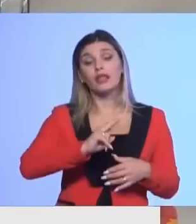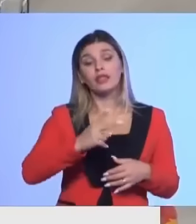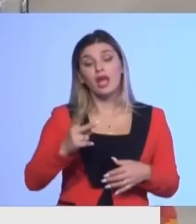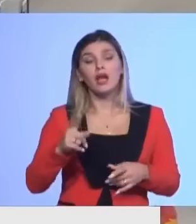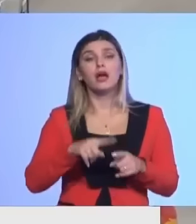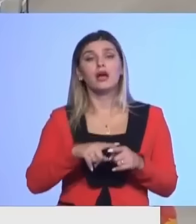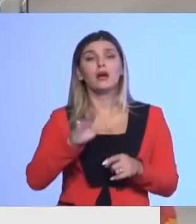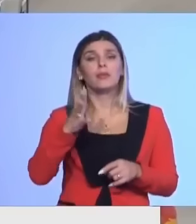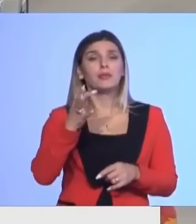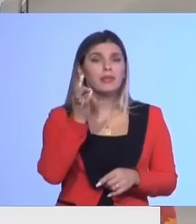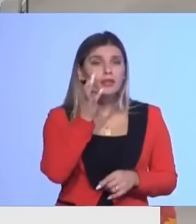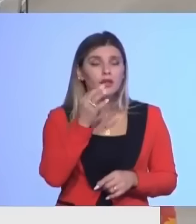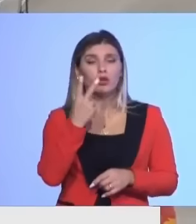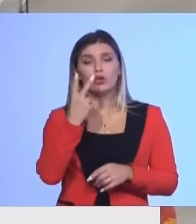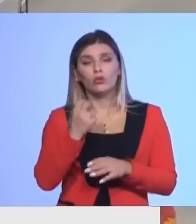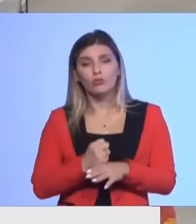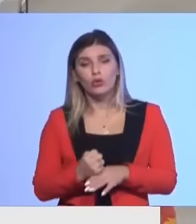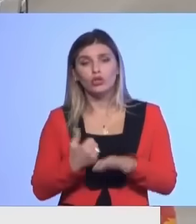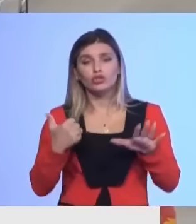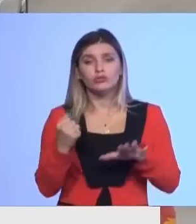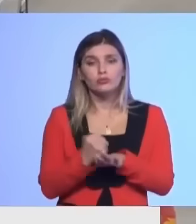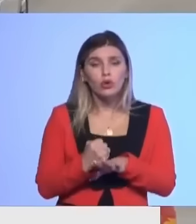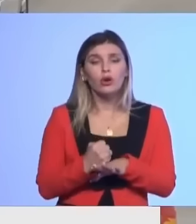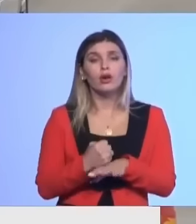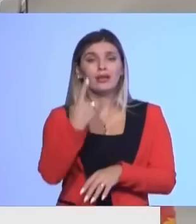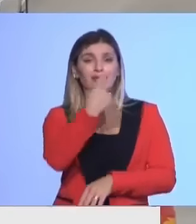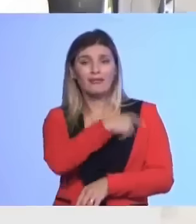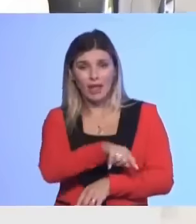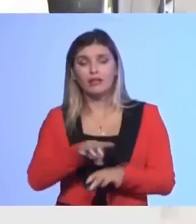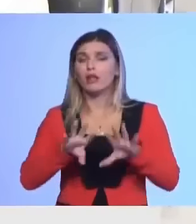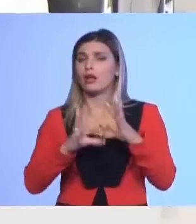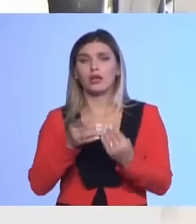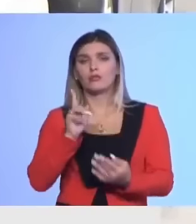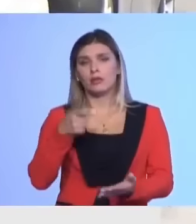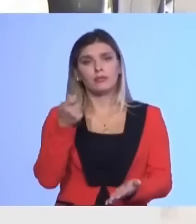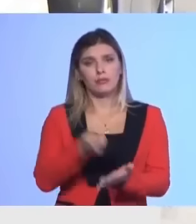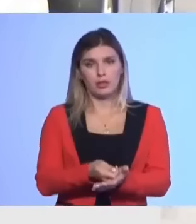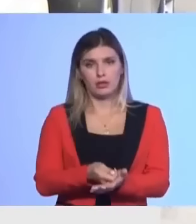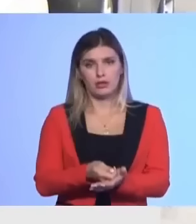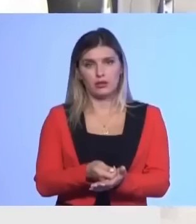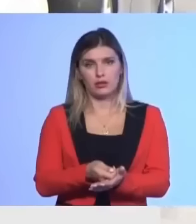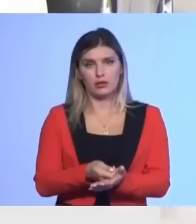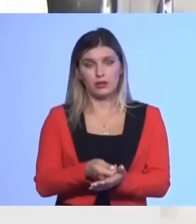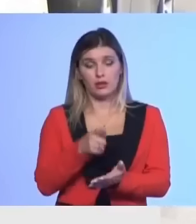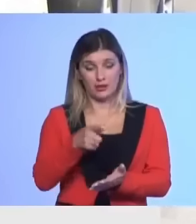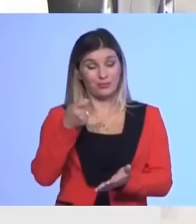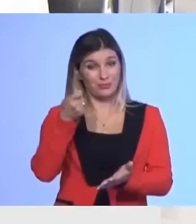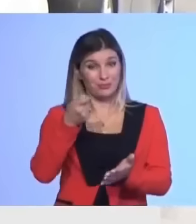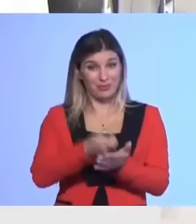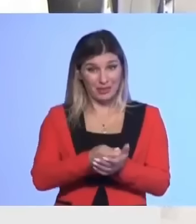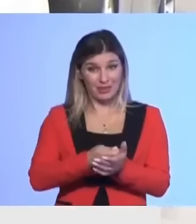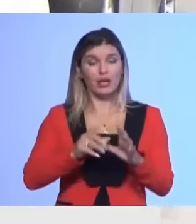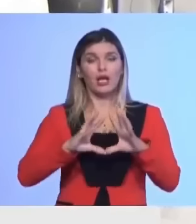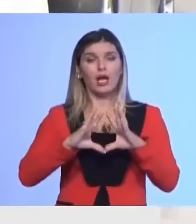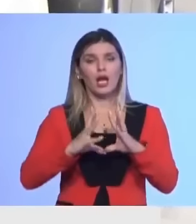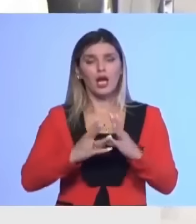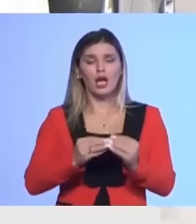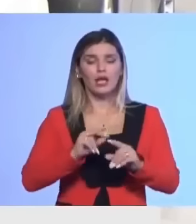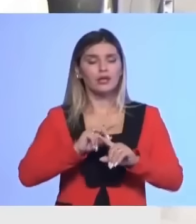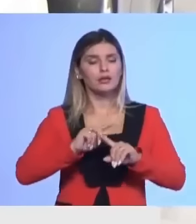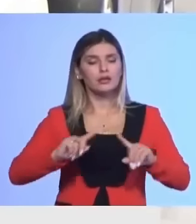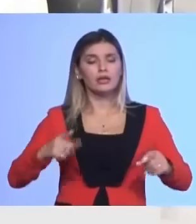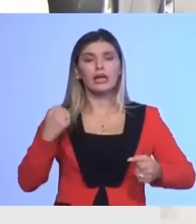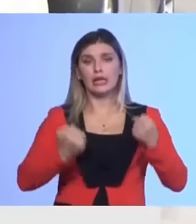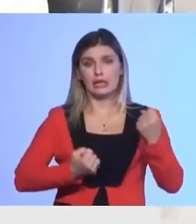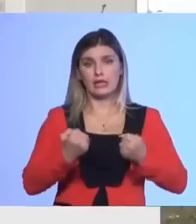ato 15 ditë, 2 muaj, 6 muaj dhe një vjeçare janë me pages. Pagesës i nënshtrohen të gjitha llojet tjera të